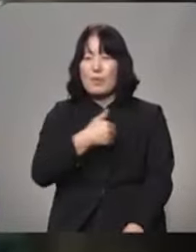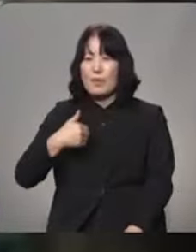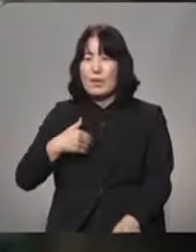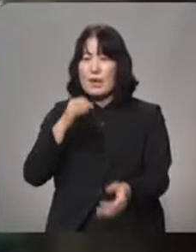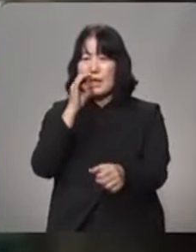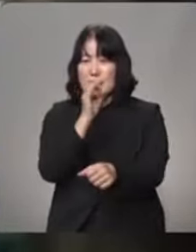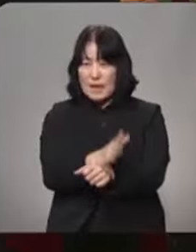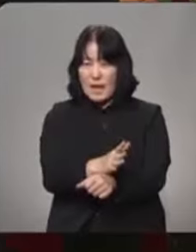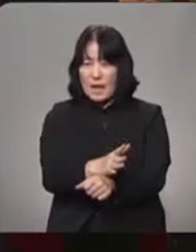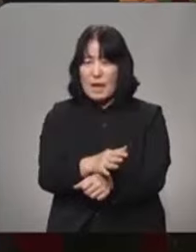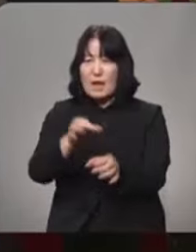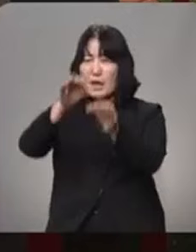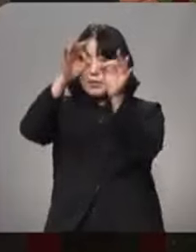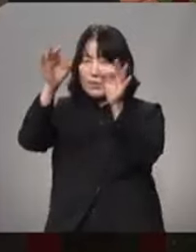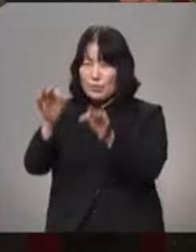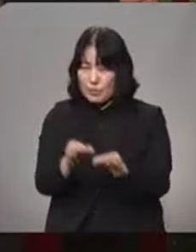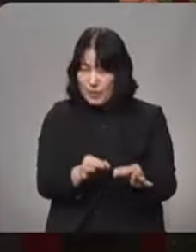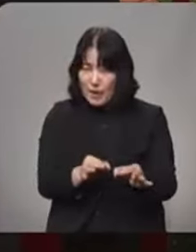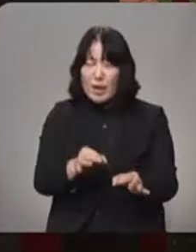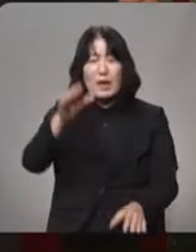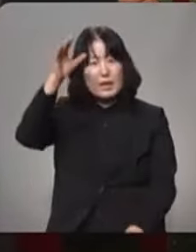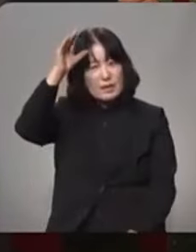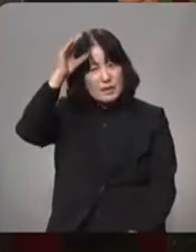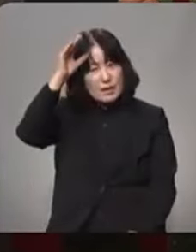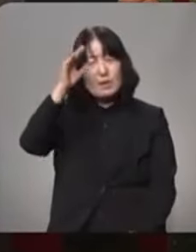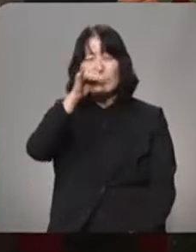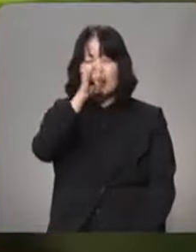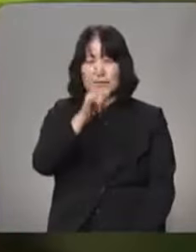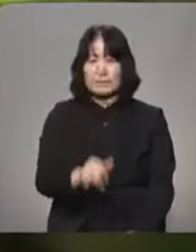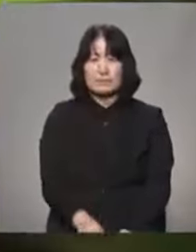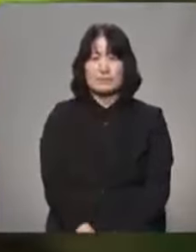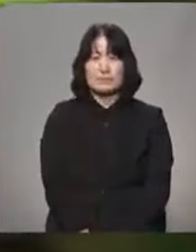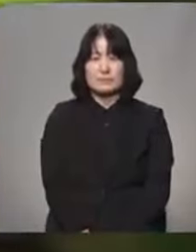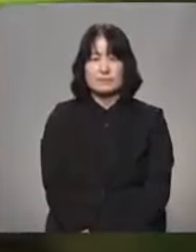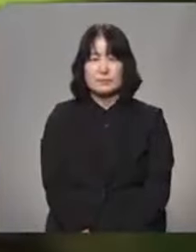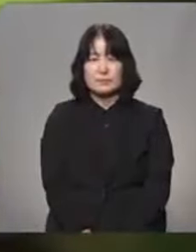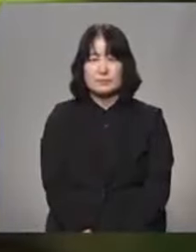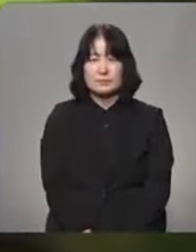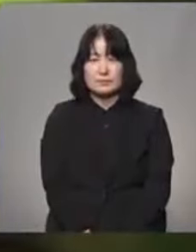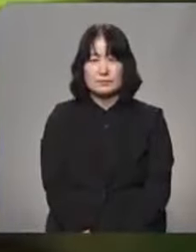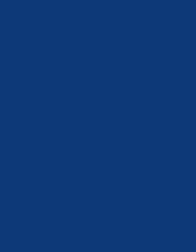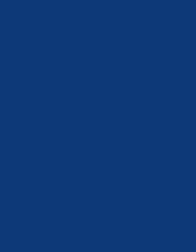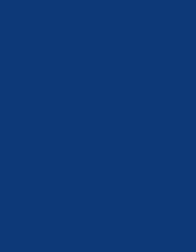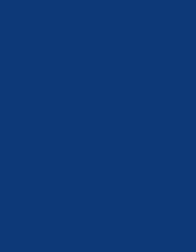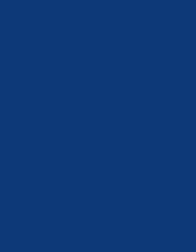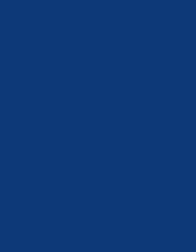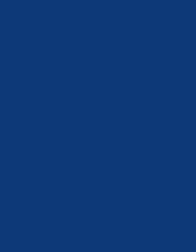가격이 안정될 것으로 기대하고 있습니다. KBS 뉴스 조윤주입니다.